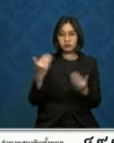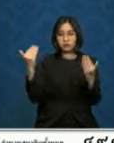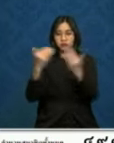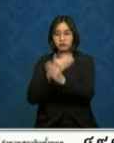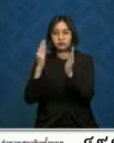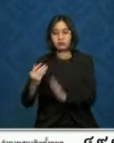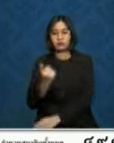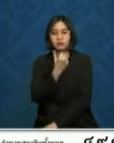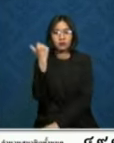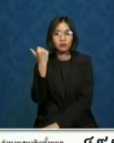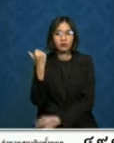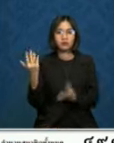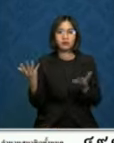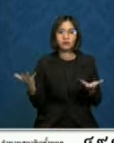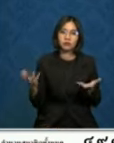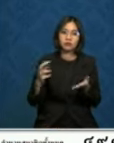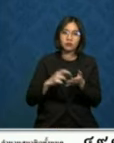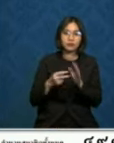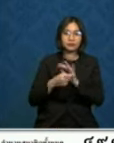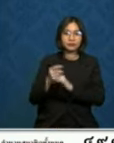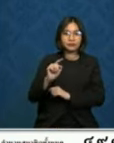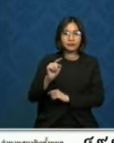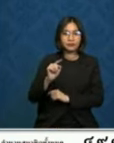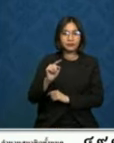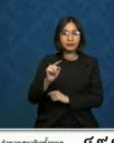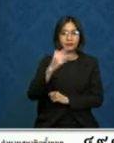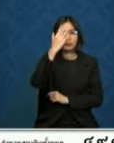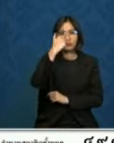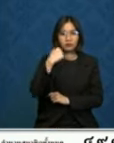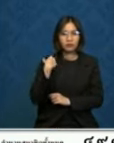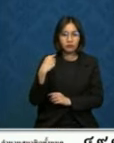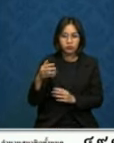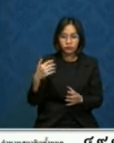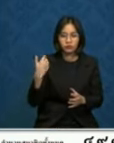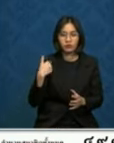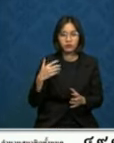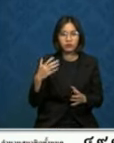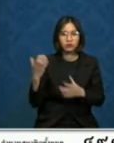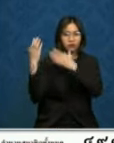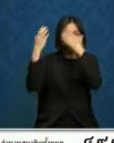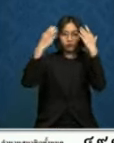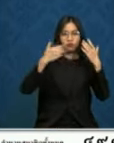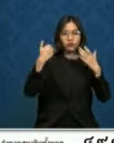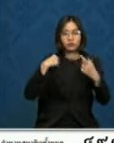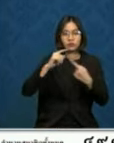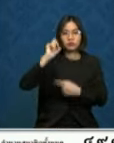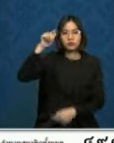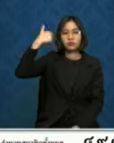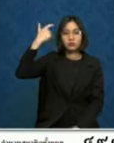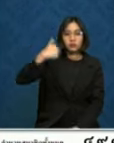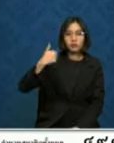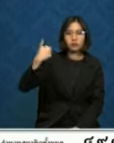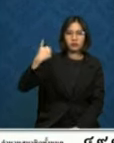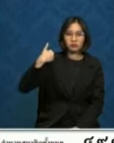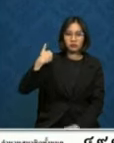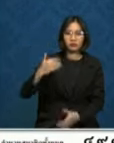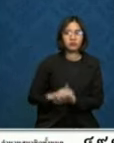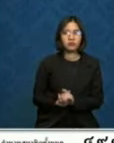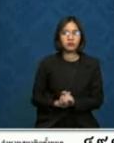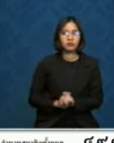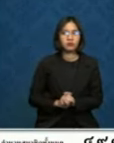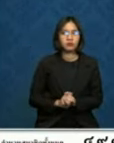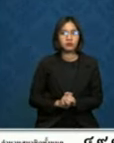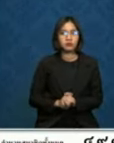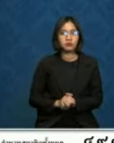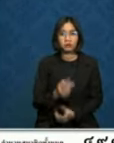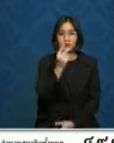ยนเป็นคนอื่นไปแล้วครับท่านประธานนั่นหมายความว่ามันเกิดการสวมสิทธิ์แรงงานเมียนมาขึ้นในประเทศเราครับท่านประธานท่